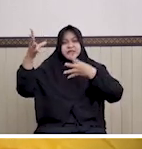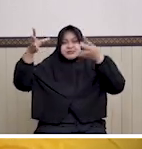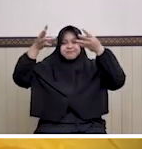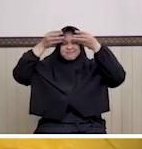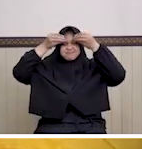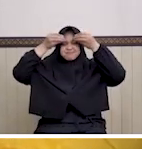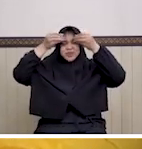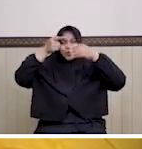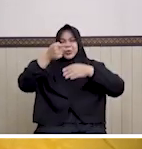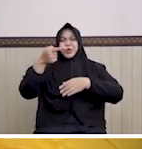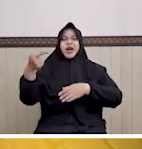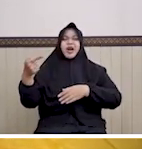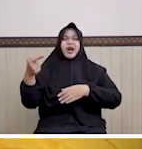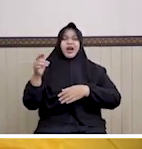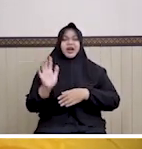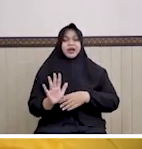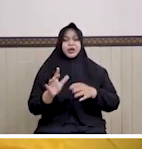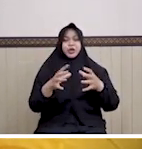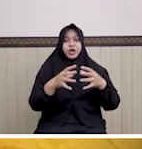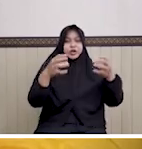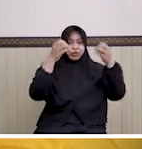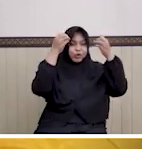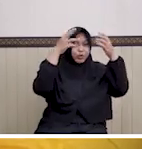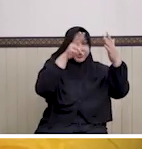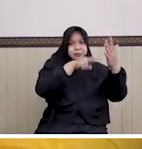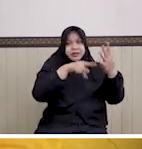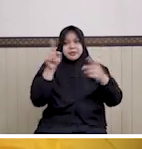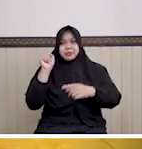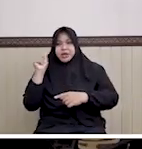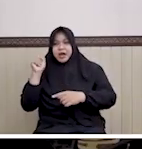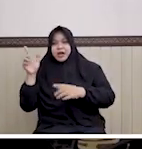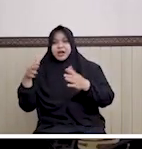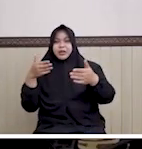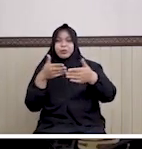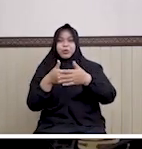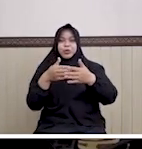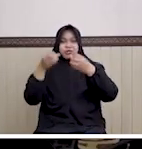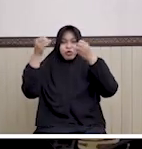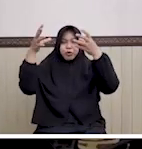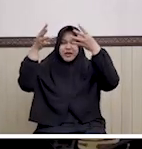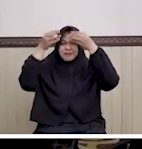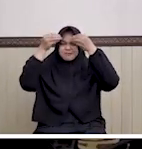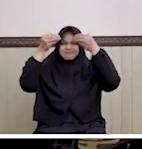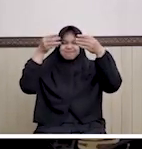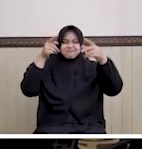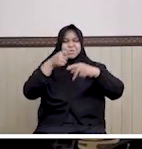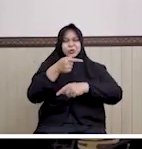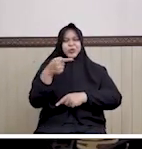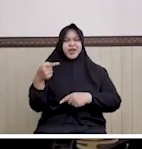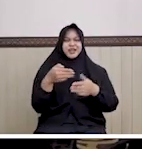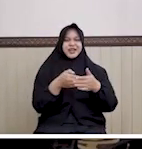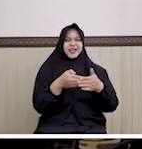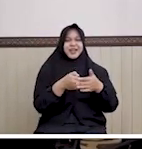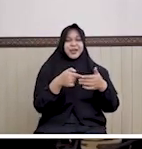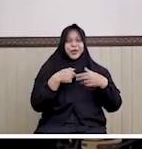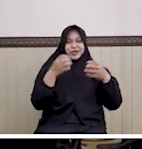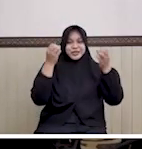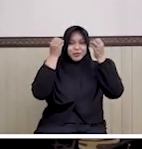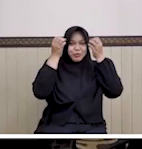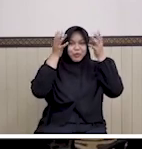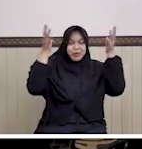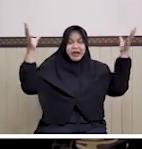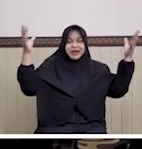informasi kalau kita akan banyak informasi ya dari baca dari mendengarnya akan terputus itu sampai meluber loket atau lupa usaha